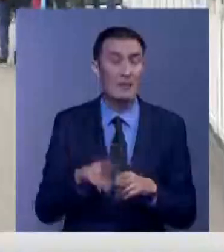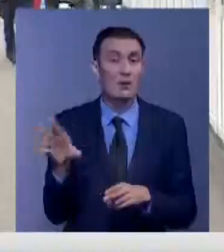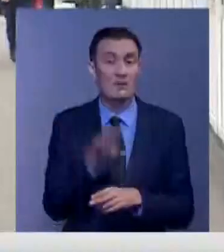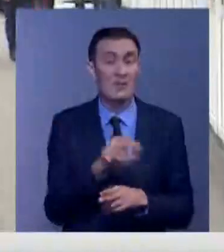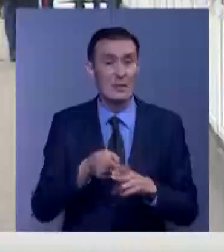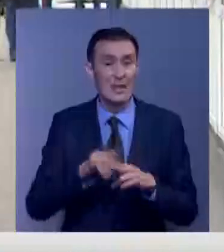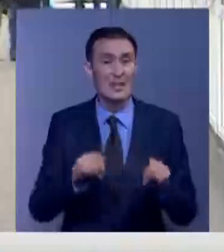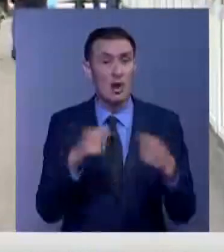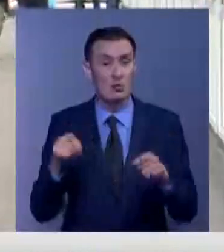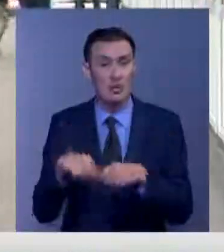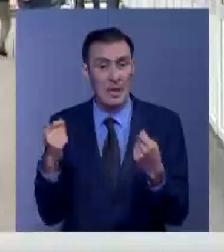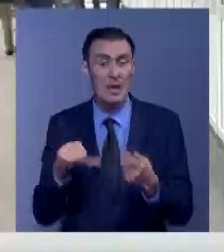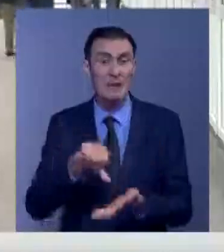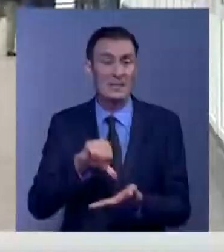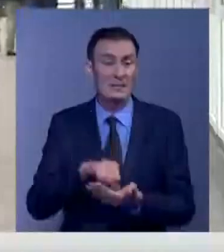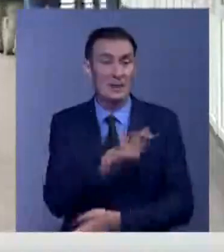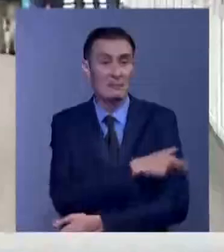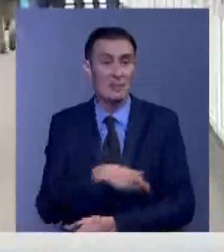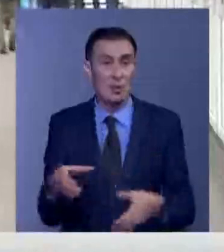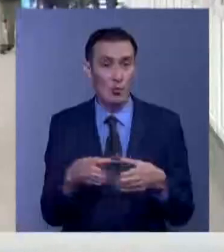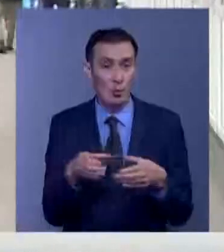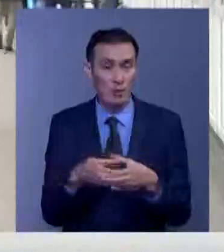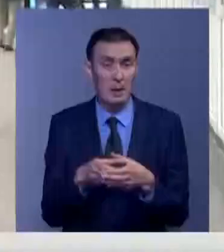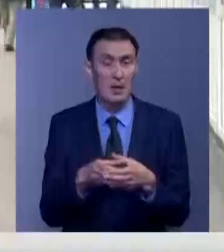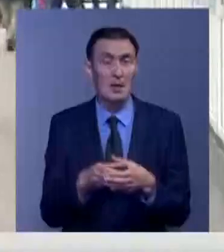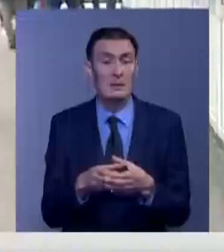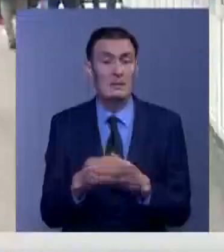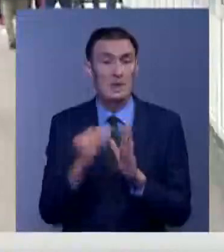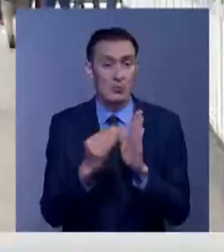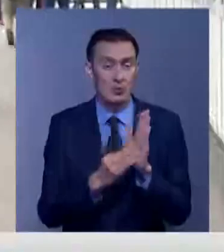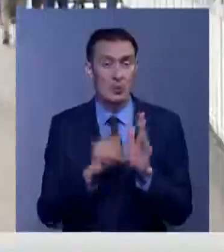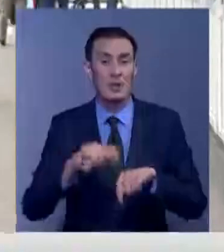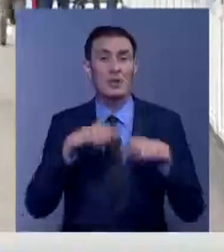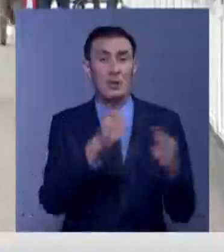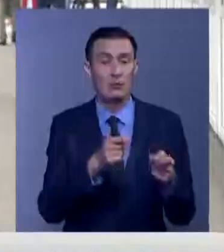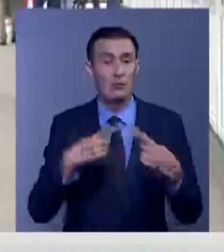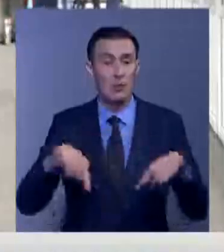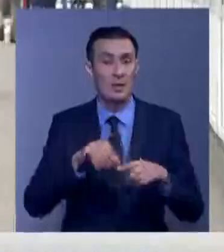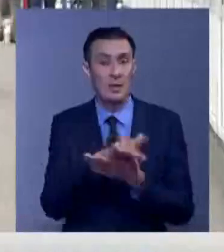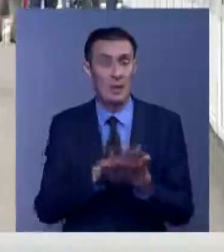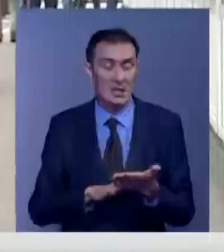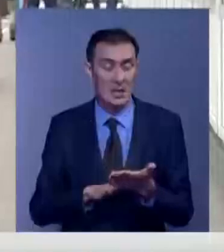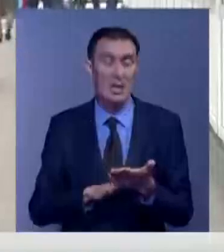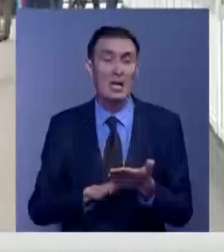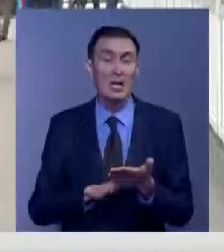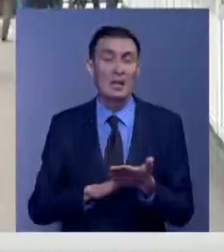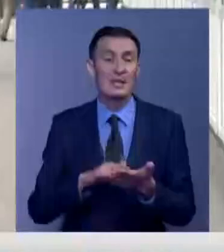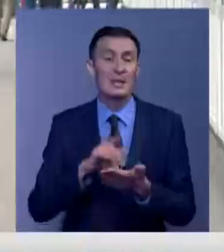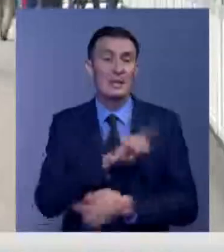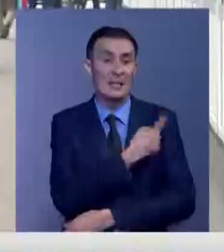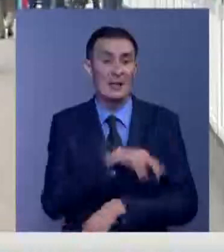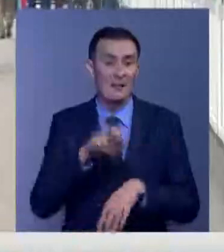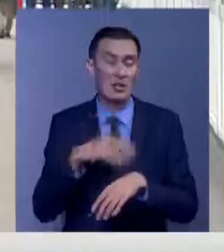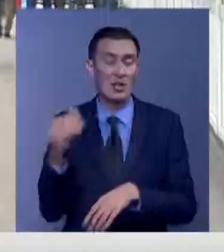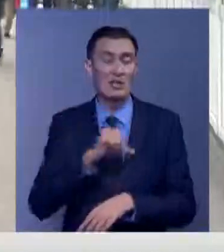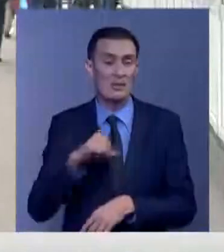эти нарушения представители мониторинговой группы, они их скомпонуют, передадут в соответствующие органы, в данном случае к санитарным врачам, и те уже